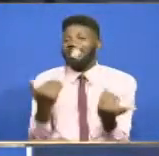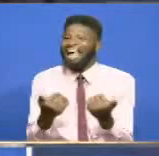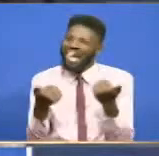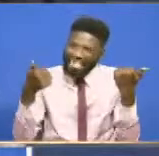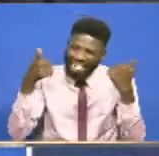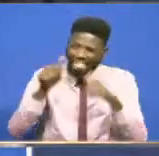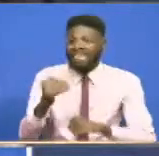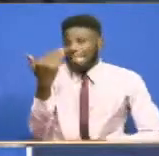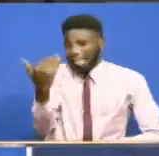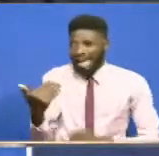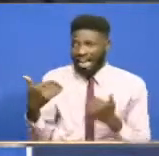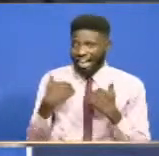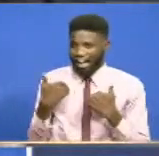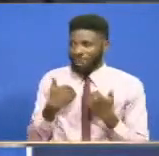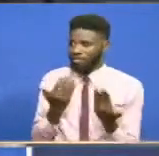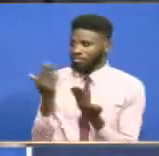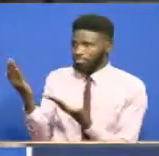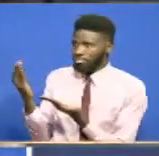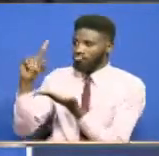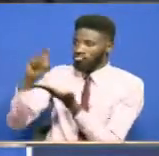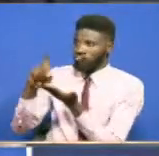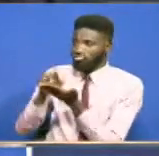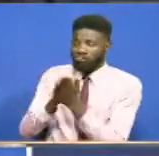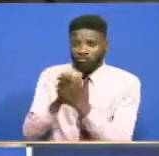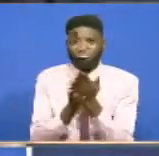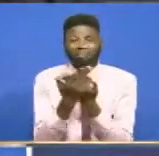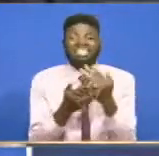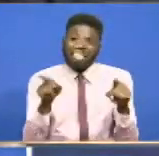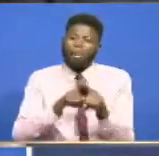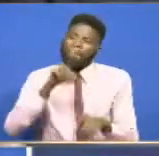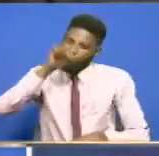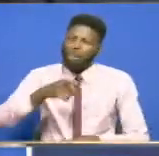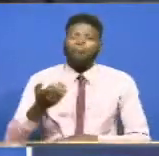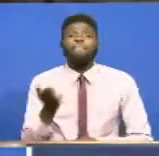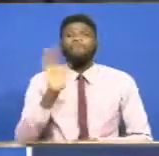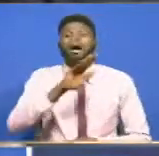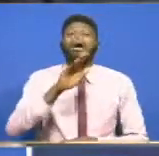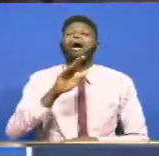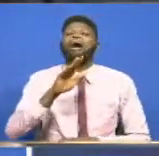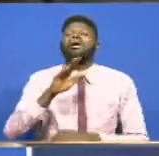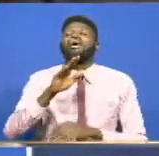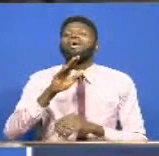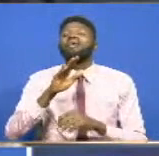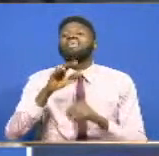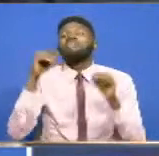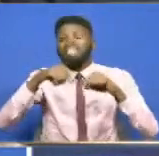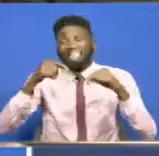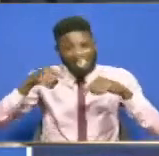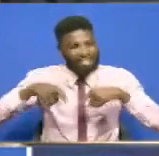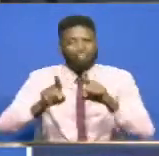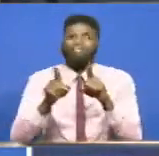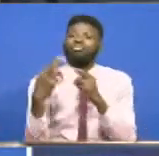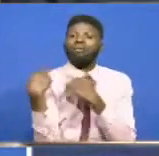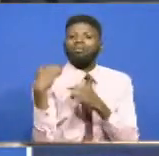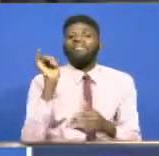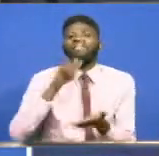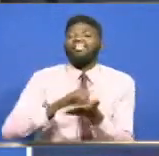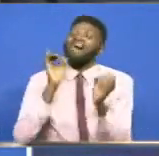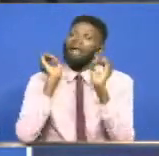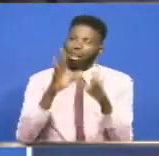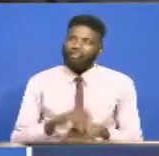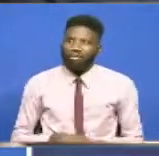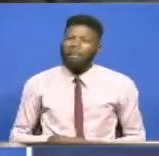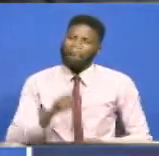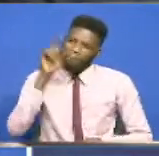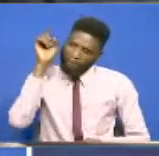with this must be confiscated immediately because they are not responsible. But this must be